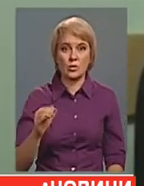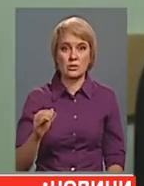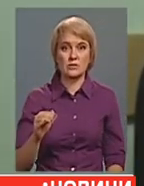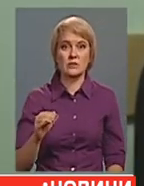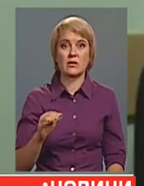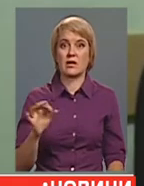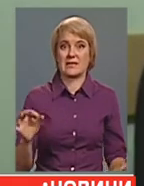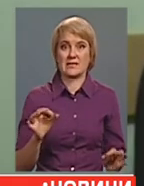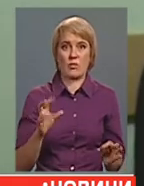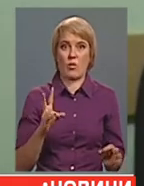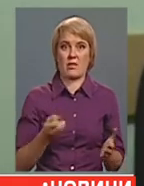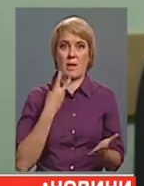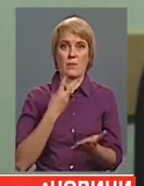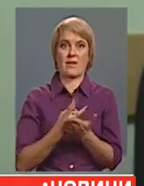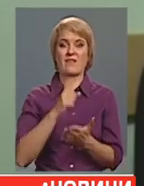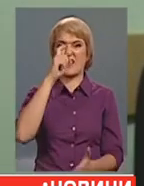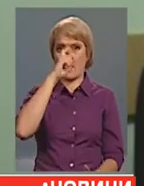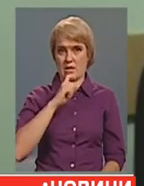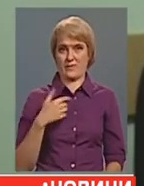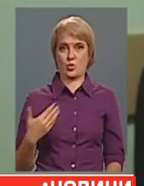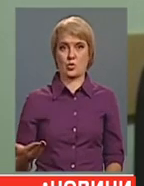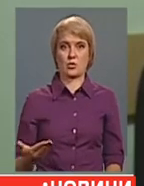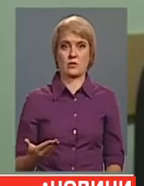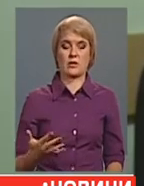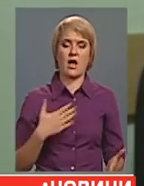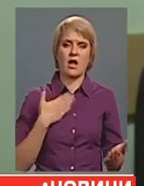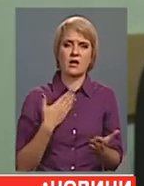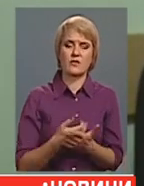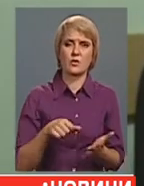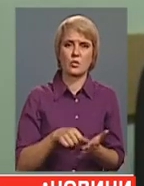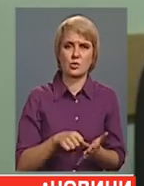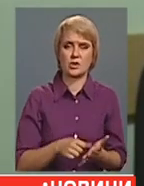себе не проявляв. Я би там негативної сторони приймав активну